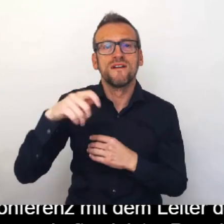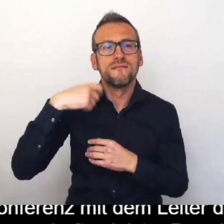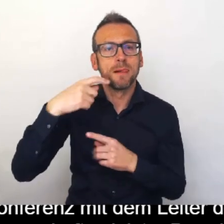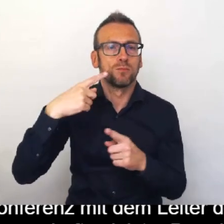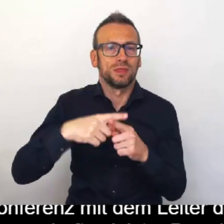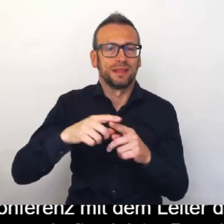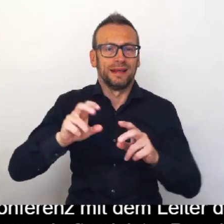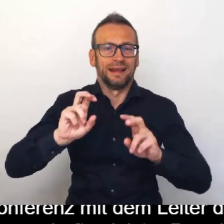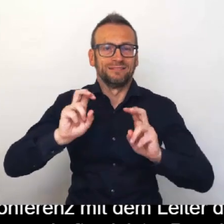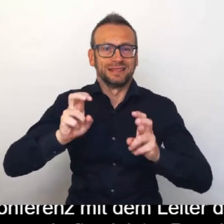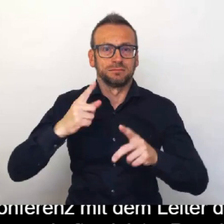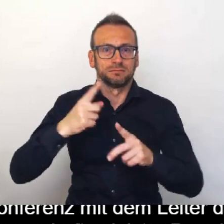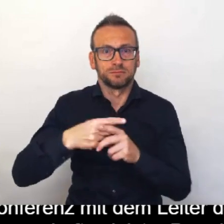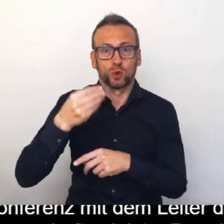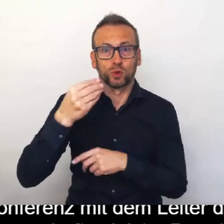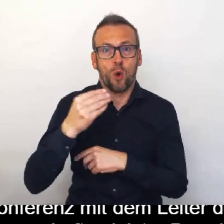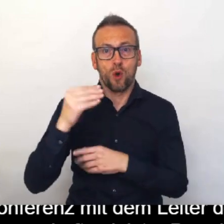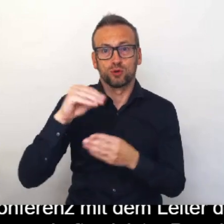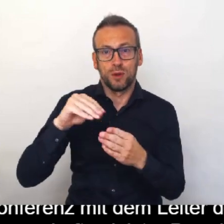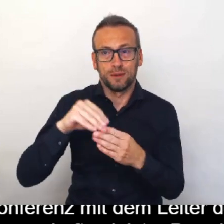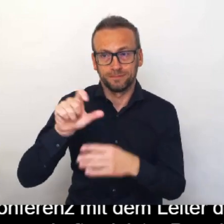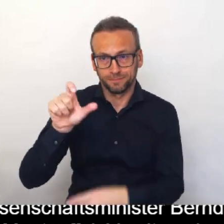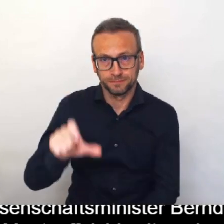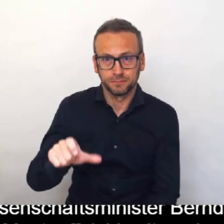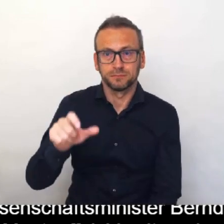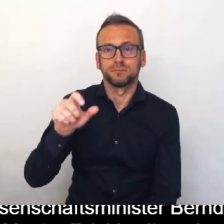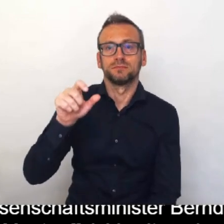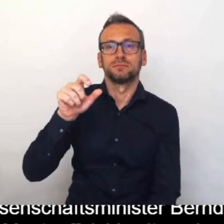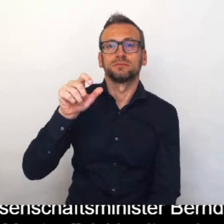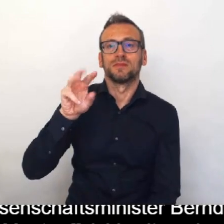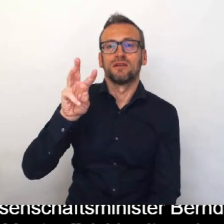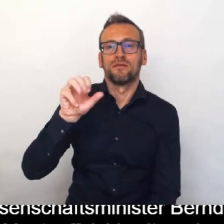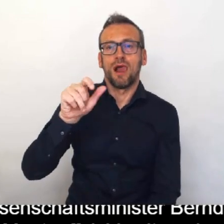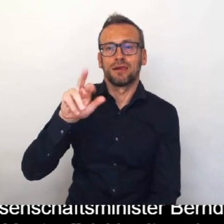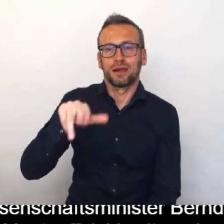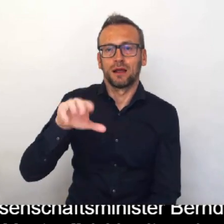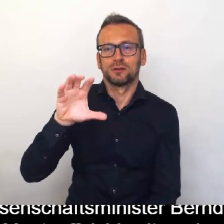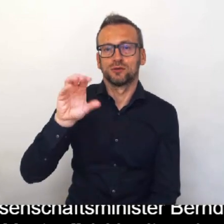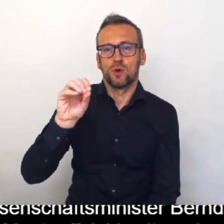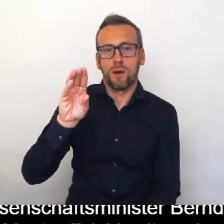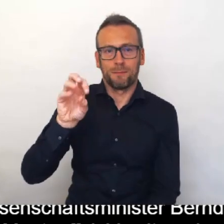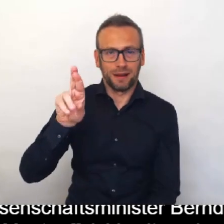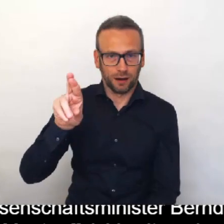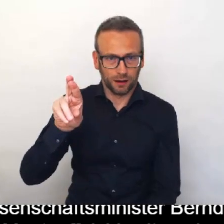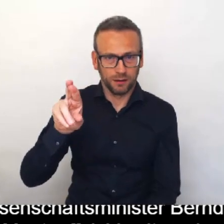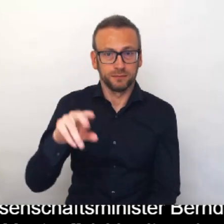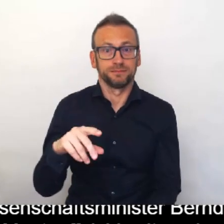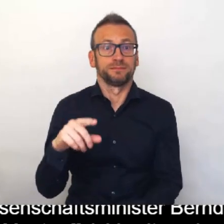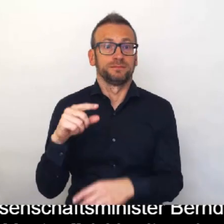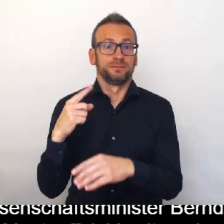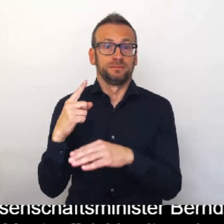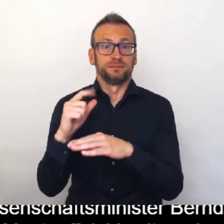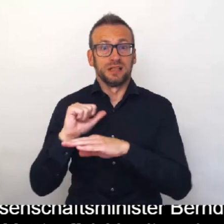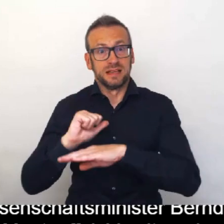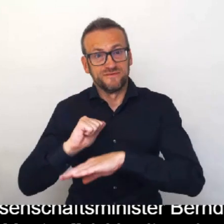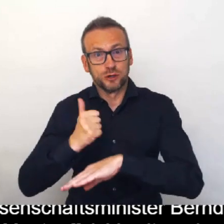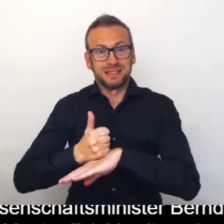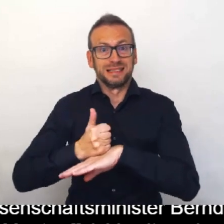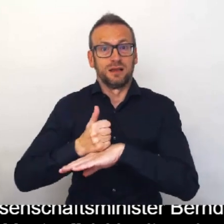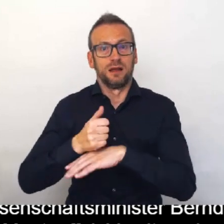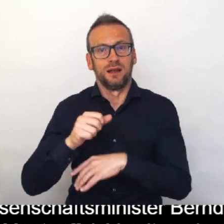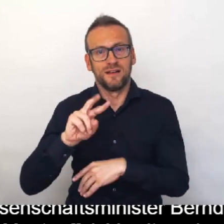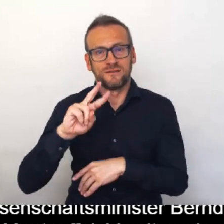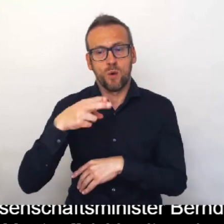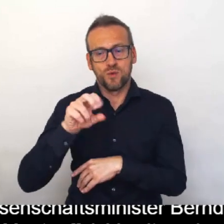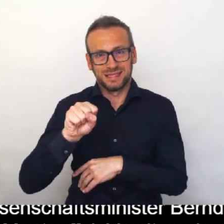Sie an den anwesenden Professorinnen und Professoren, Präsidentinnen, Präsidenten und dem Wissenschaftsminister sehen können,